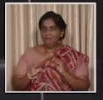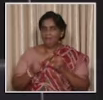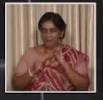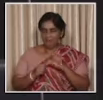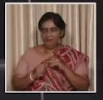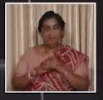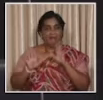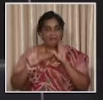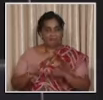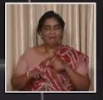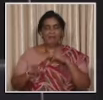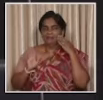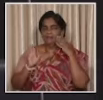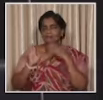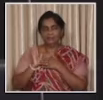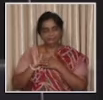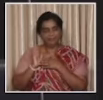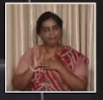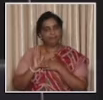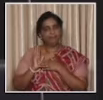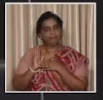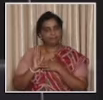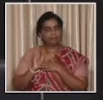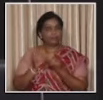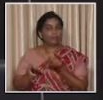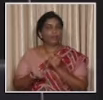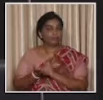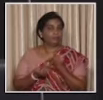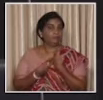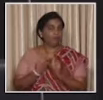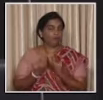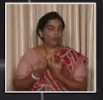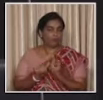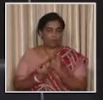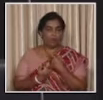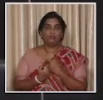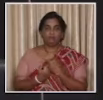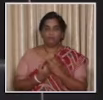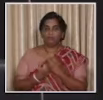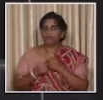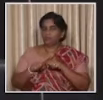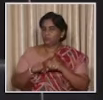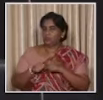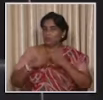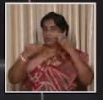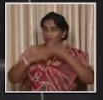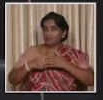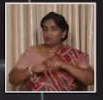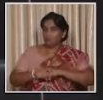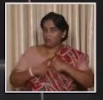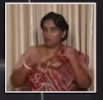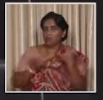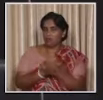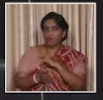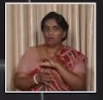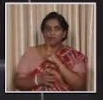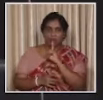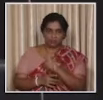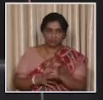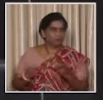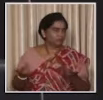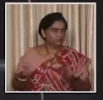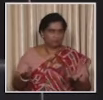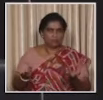කළේ. නමුත් දැන් ඒ ගැනත් දැන් නැවත පරීක්ෂණයක් කරන්න ඕනේ කියලා ඒක කඩන්න ඕනේ කියන උත්සාහයක් ඔතන තිබෙනවා.